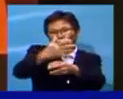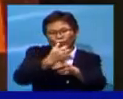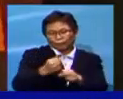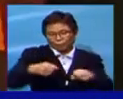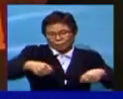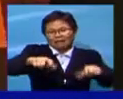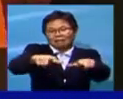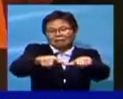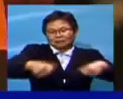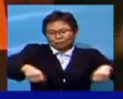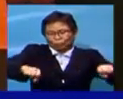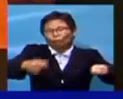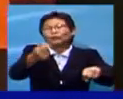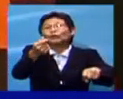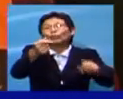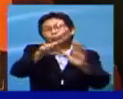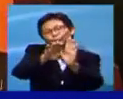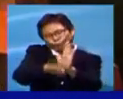kos yang